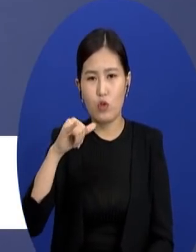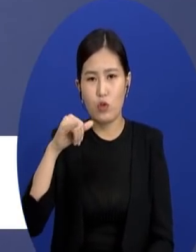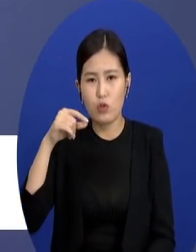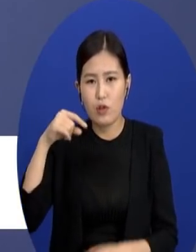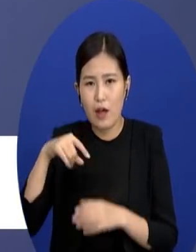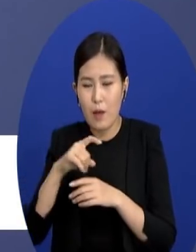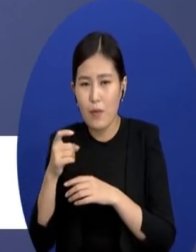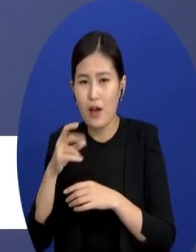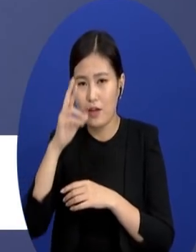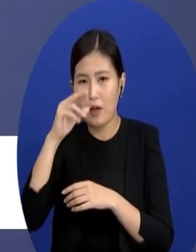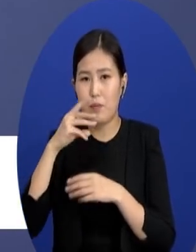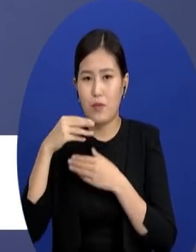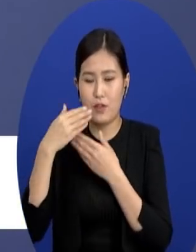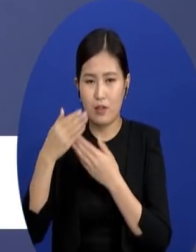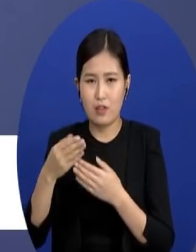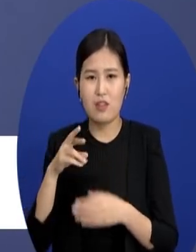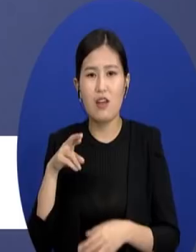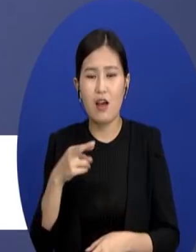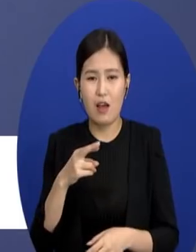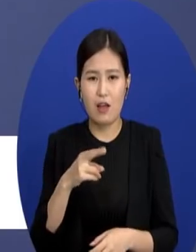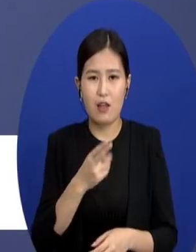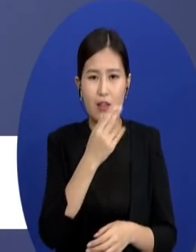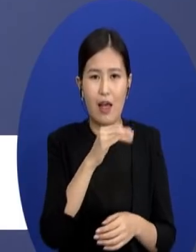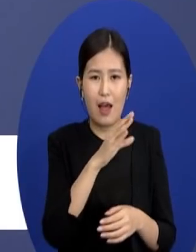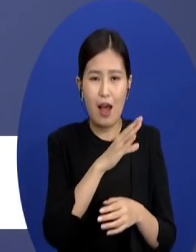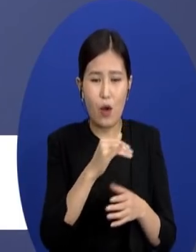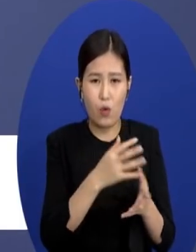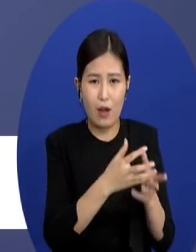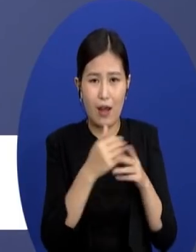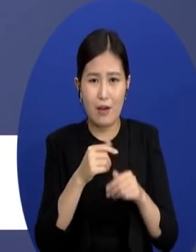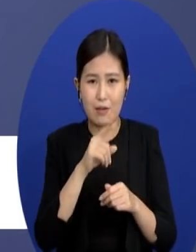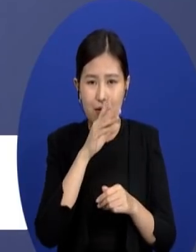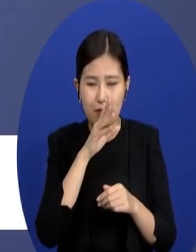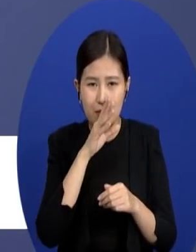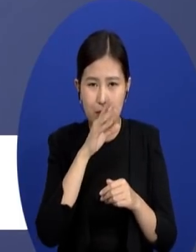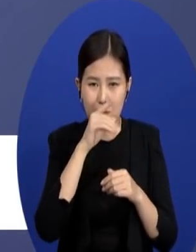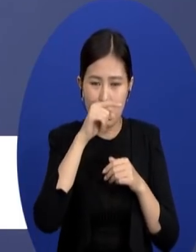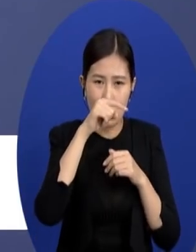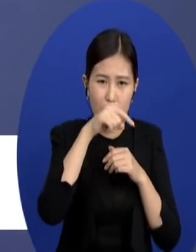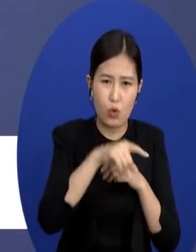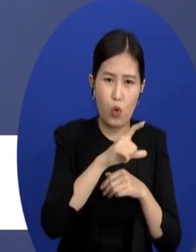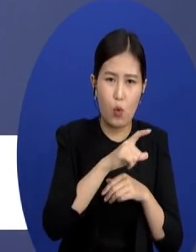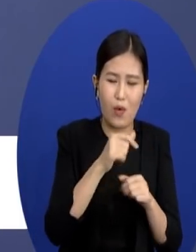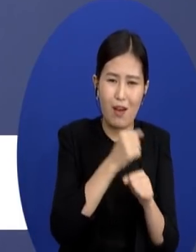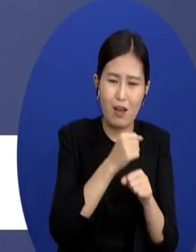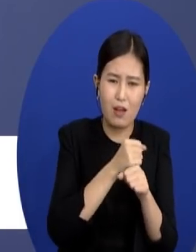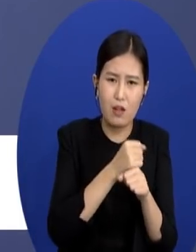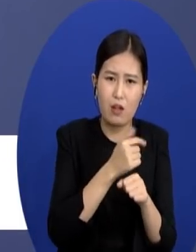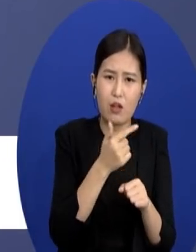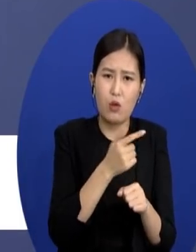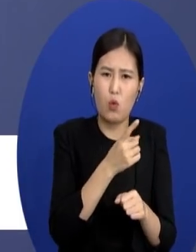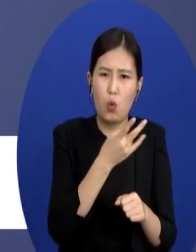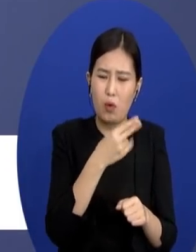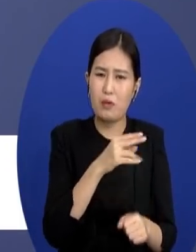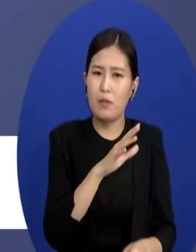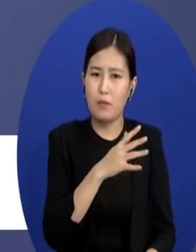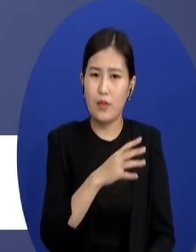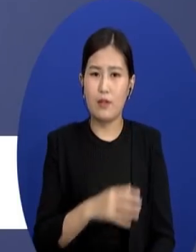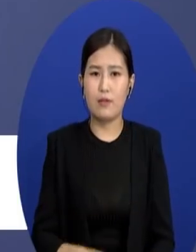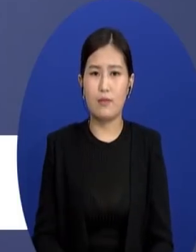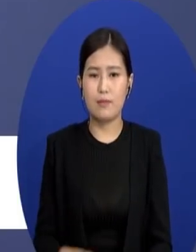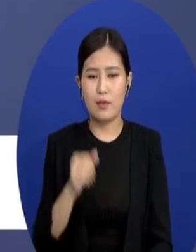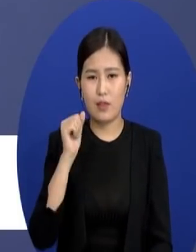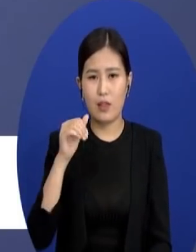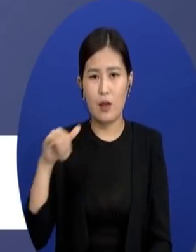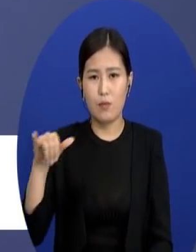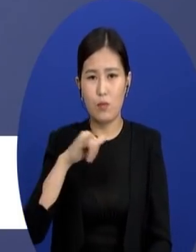дааван бүтээгдэхүүнийг гарган авахдаа хүний хөдөлмөрийг мүлжиж байна гэж сэжиглэж байгаатай холбоотой юм байна. За Америкийн нэгдсэн улсын дотоодыг